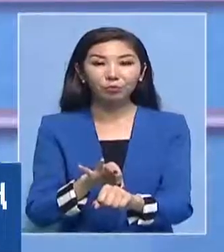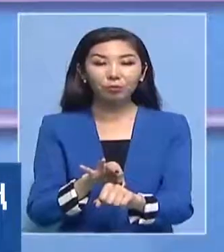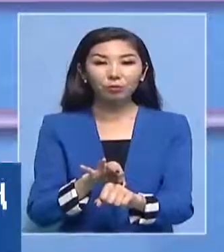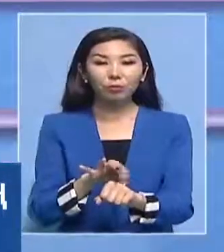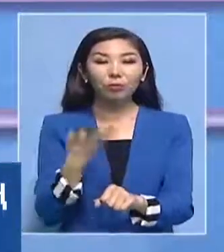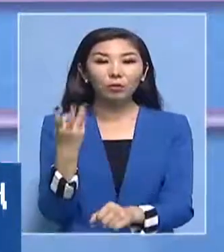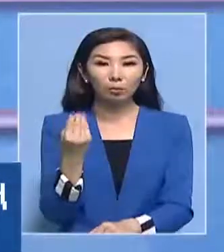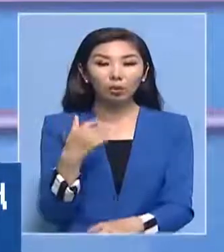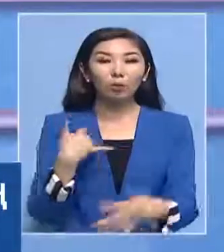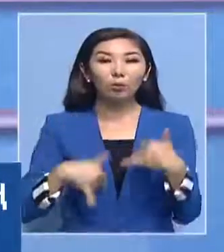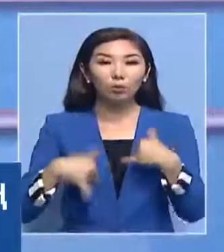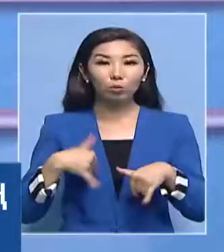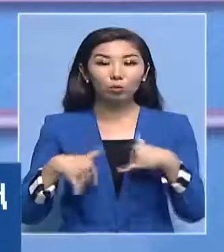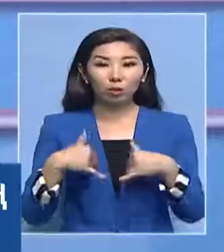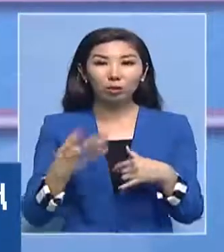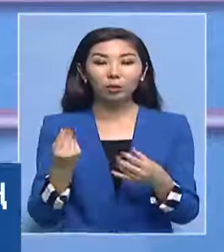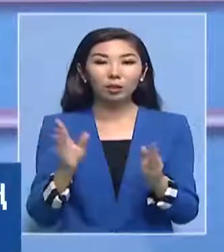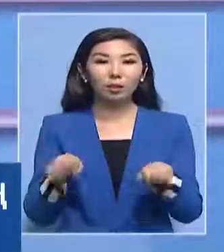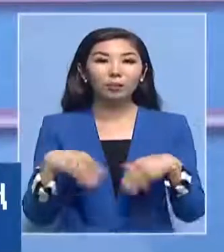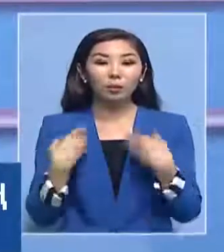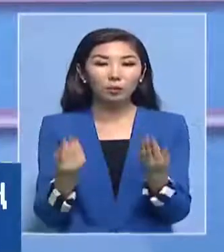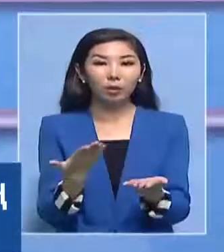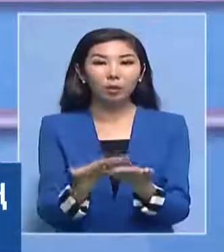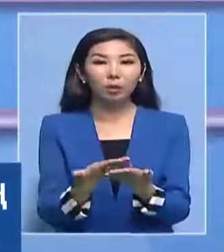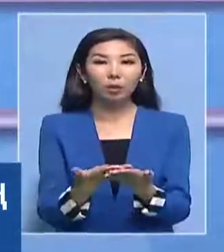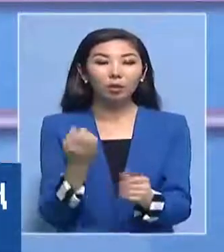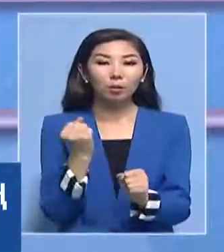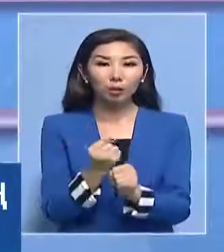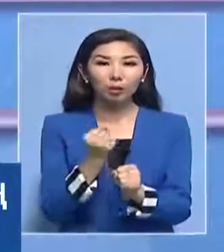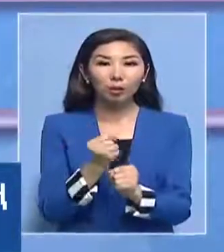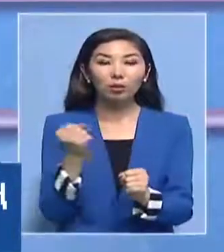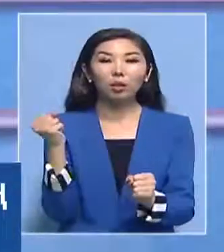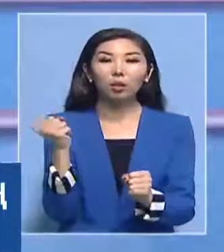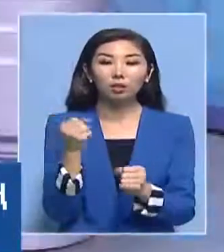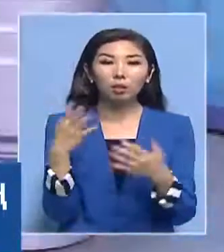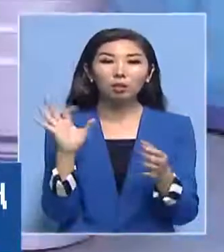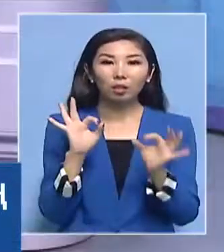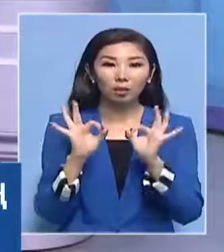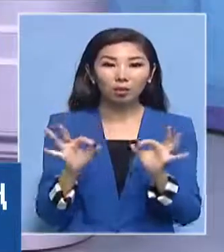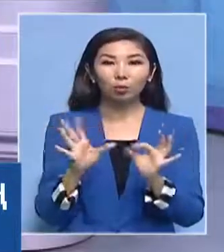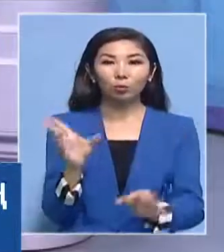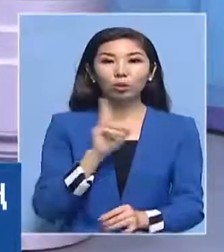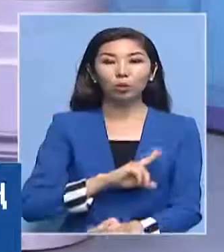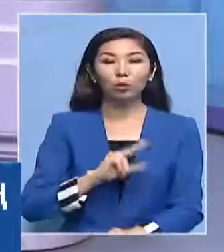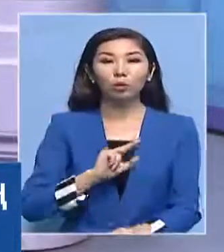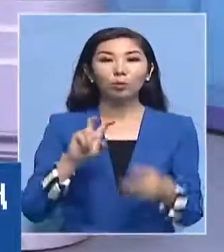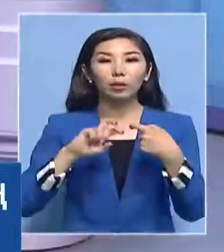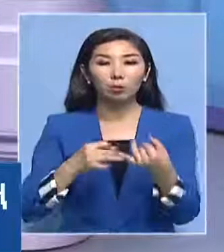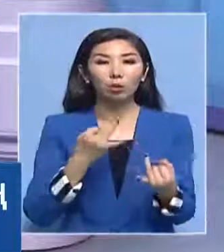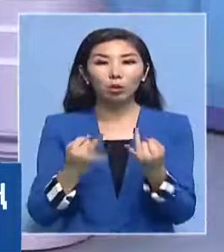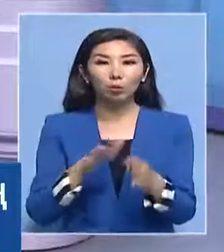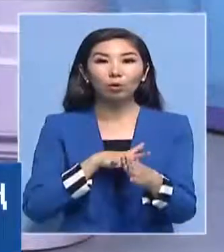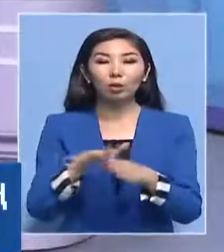өтемақылар мұғалімдерге төленді. Бұл кәсіподақтар ұйымының жасап жатырған жарқын жұмыстарының бірі ғой енді. Осындай мәселелер шешімін